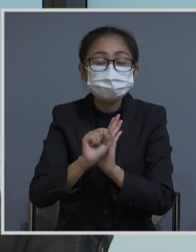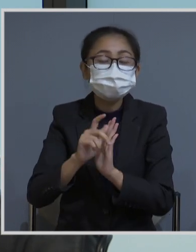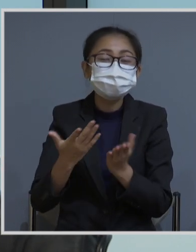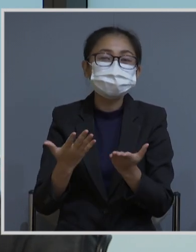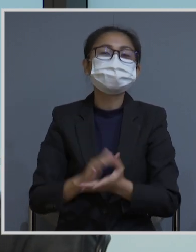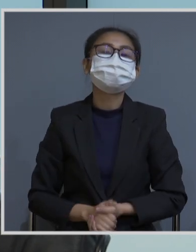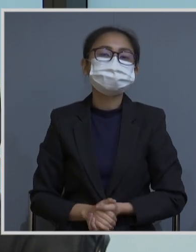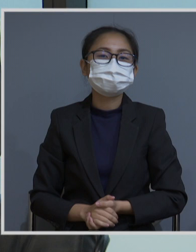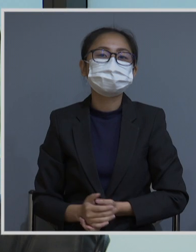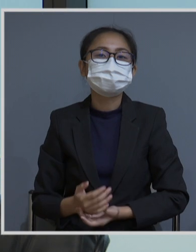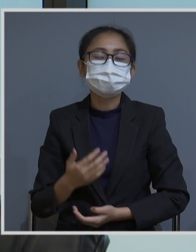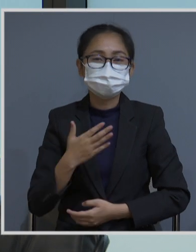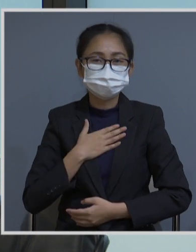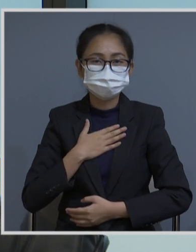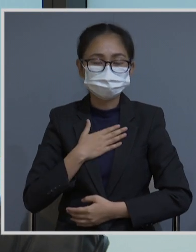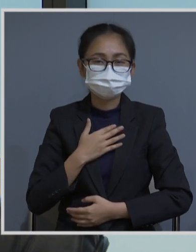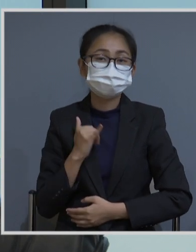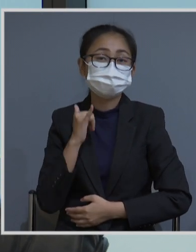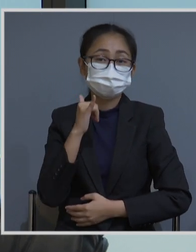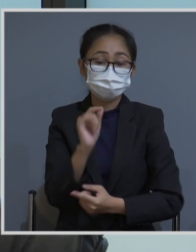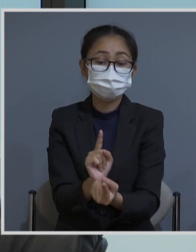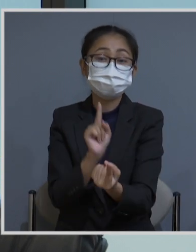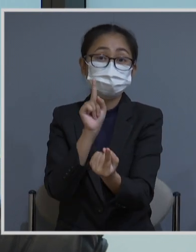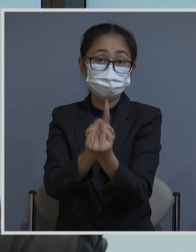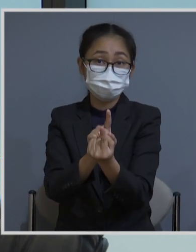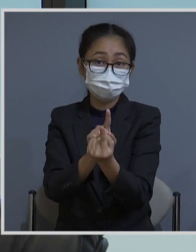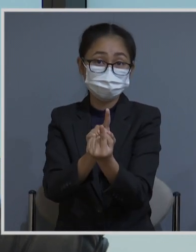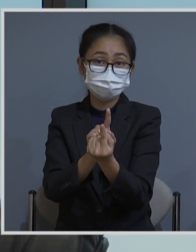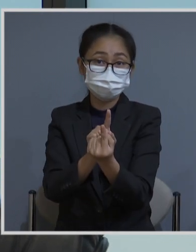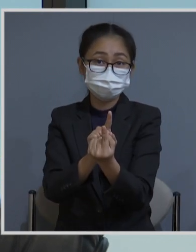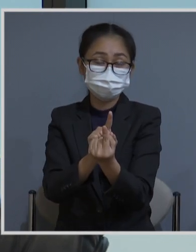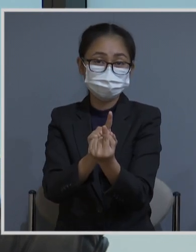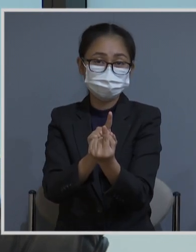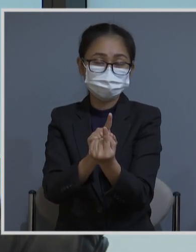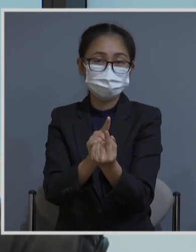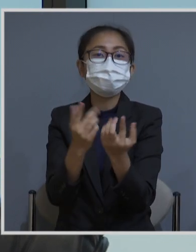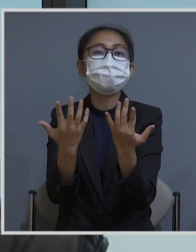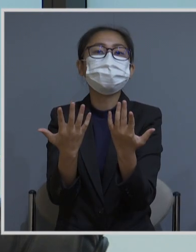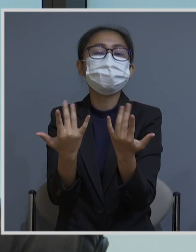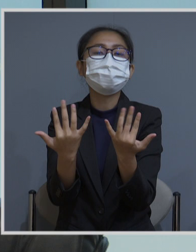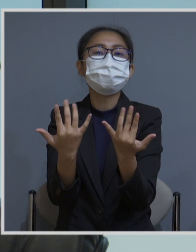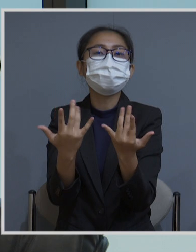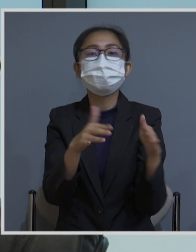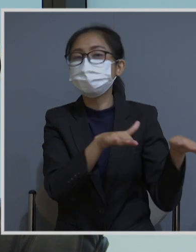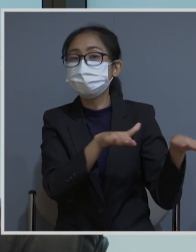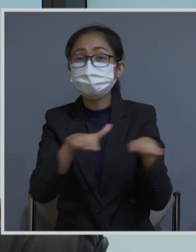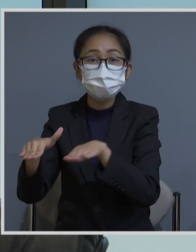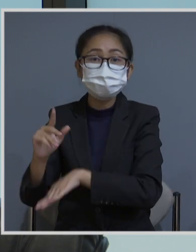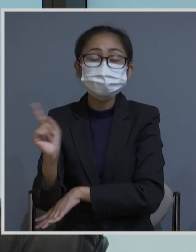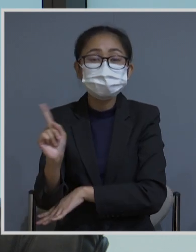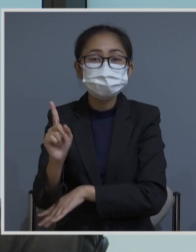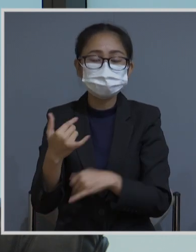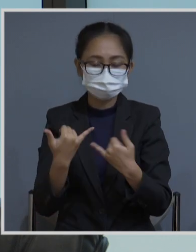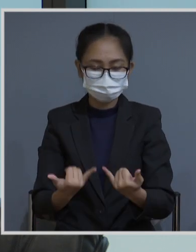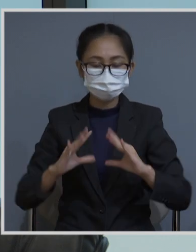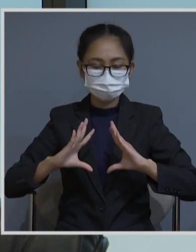การที่จะไปพบท่านเนี่ยก็คงจะรอท่านพร้อมเมื่อไหร่เพราะตอน